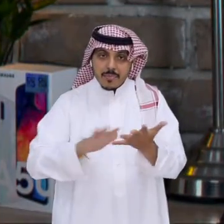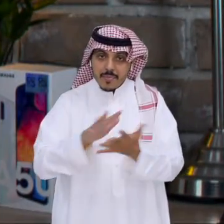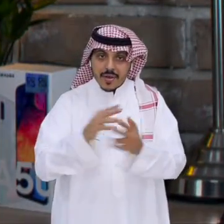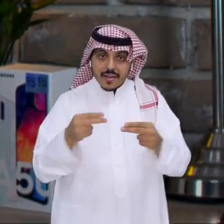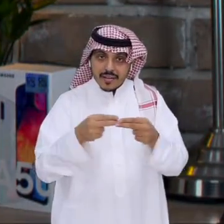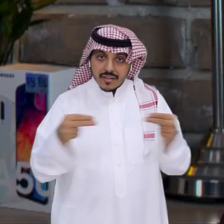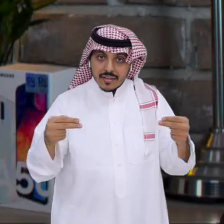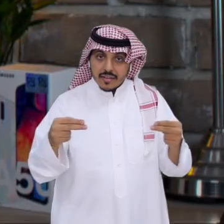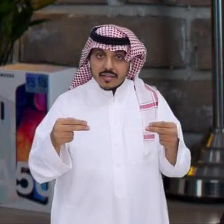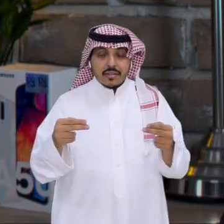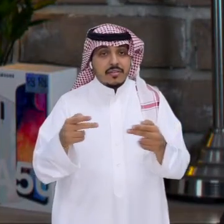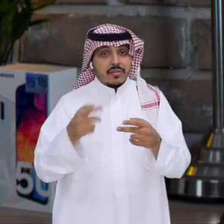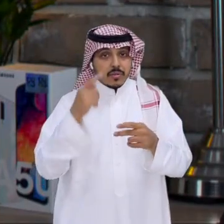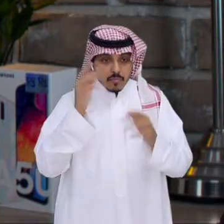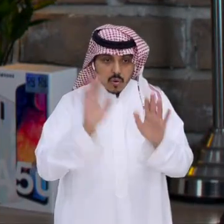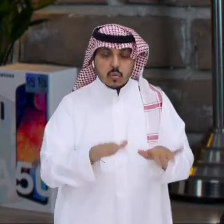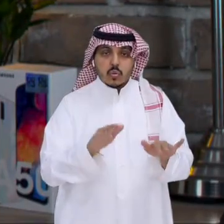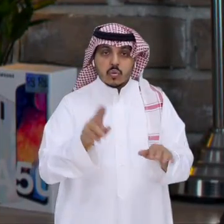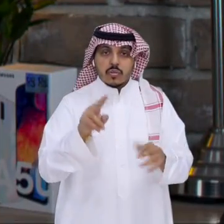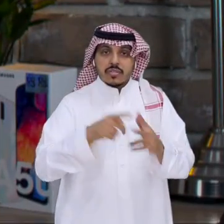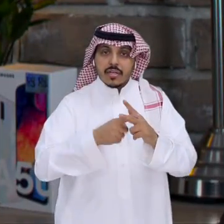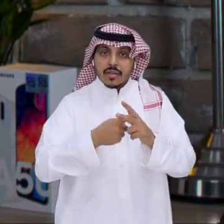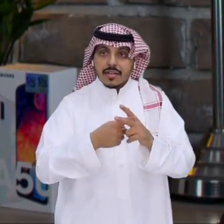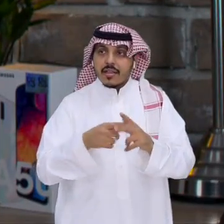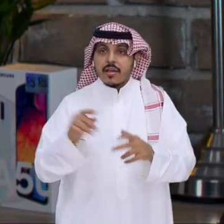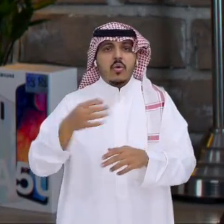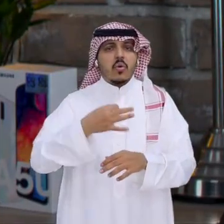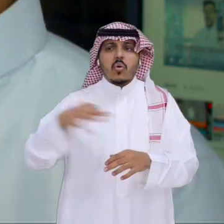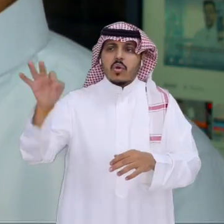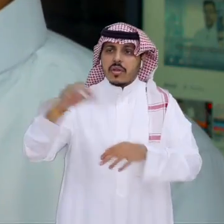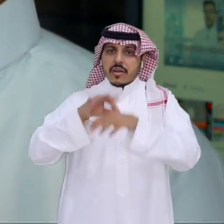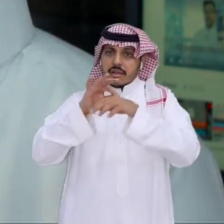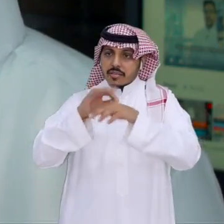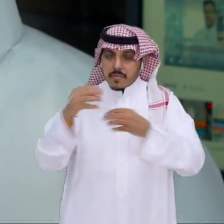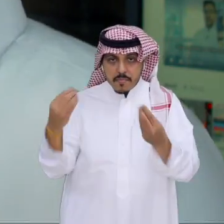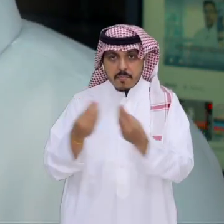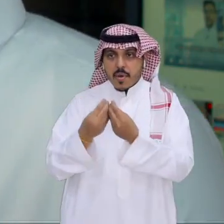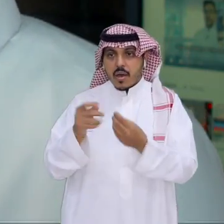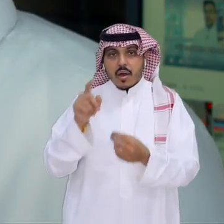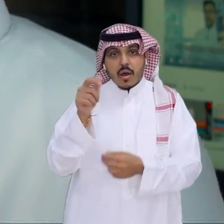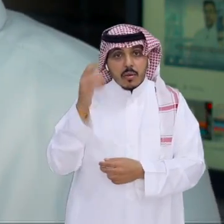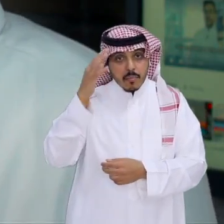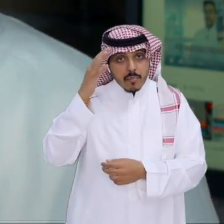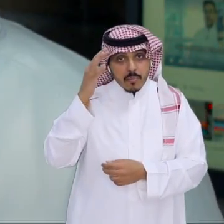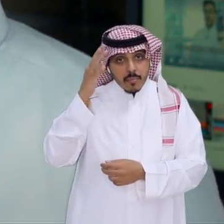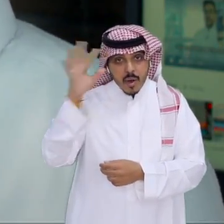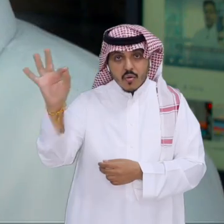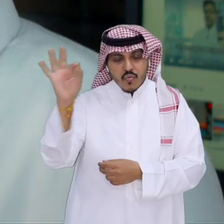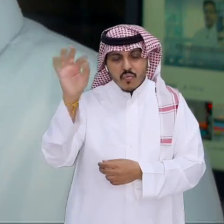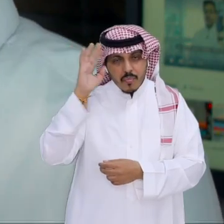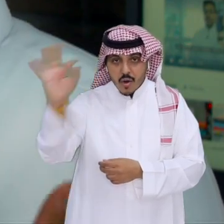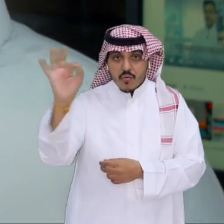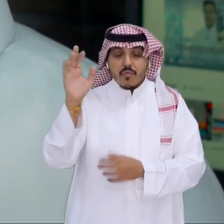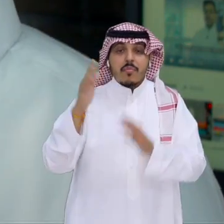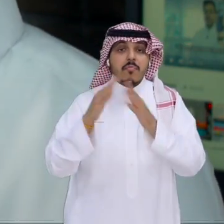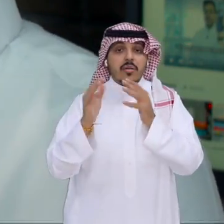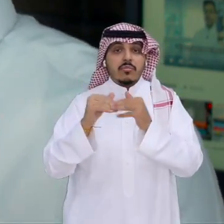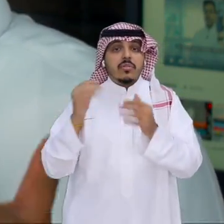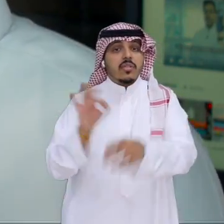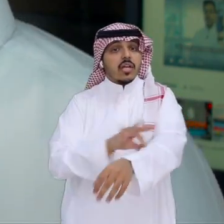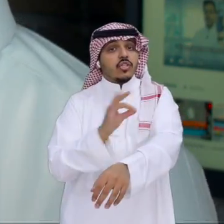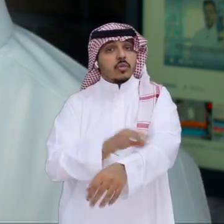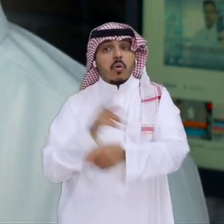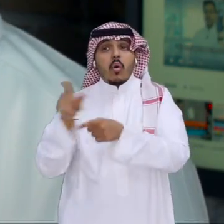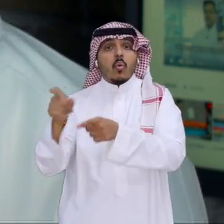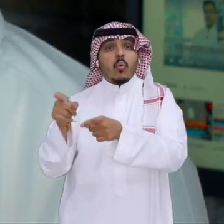باقي، واللي واجهه أبو عمر أكيد كلنا لازم نوقف وقفة جدا صادقة معاه، لأنه هو يصنع محتوى بناء على تجاربه